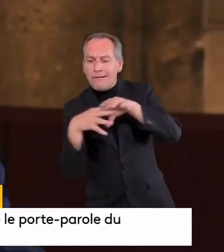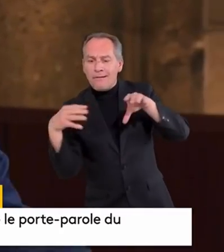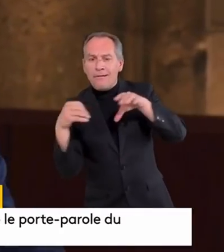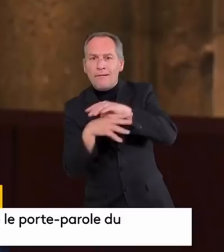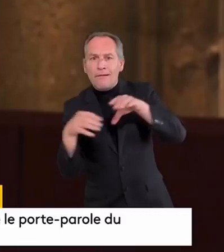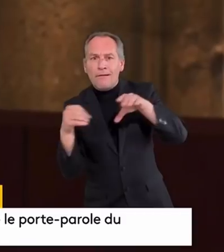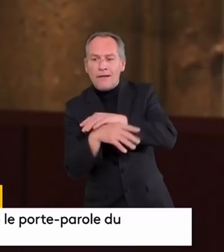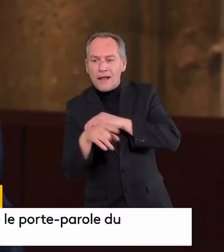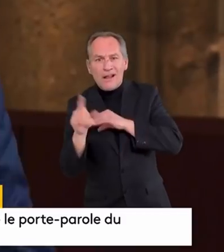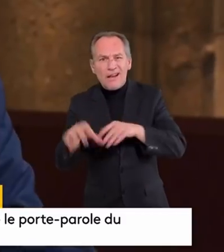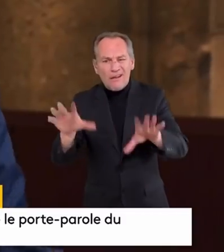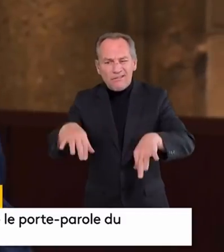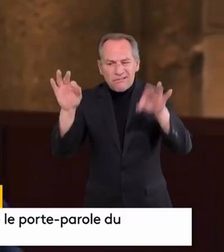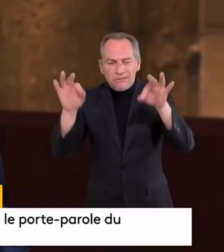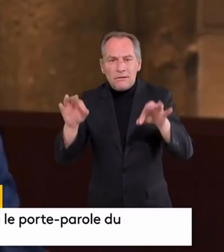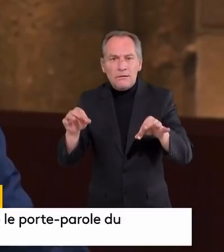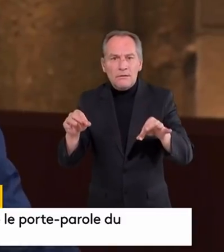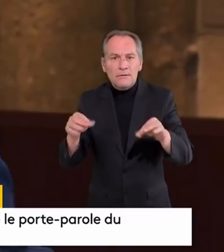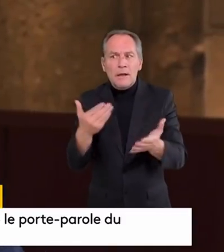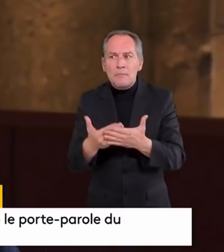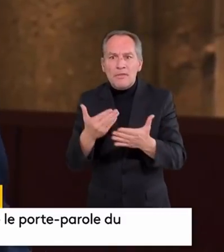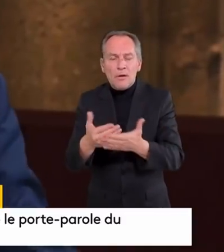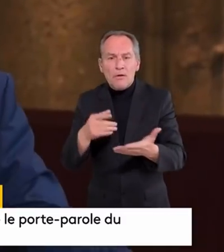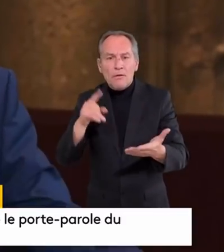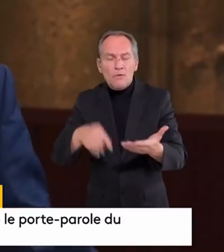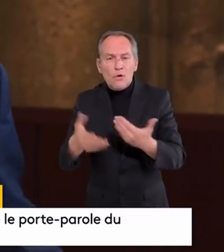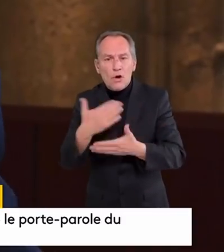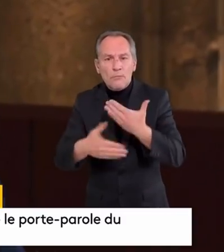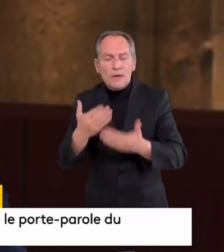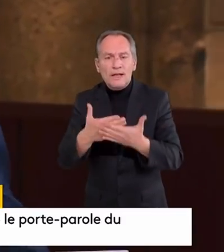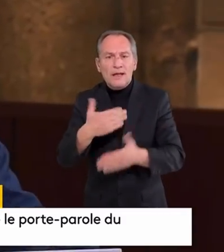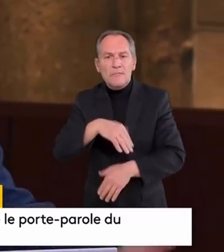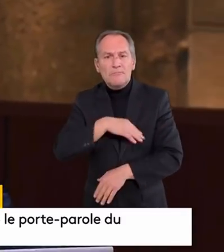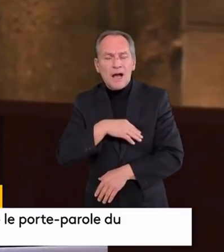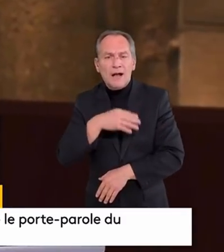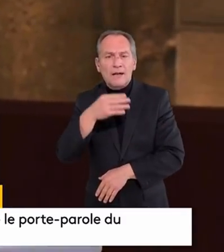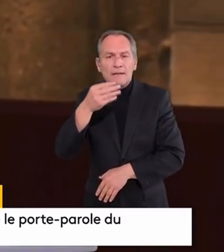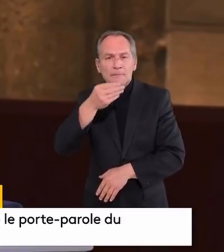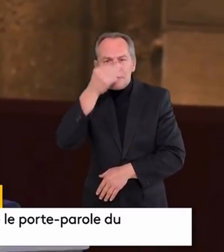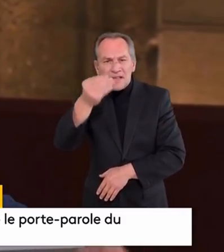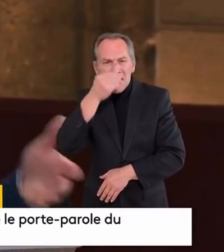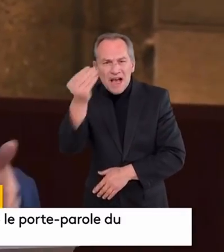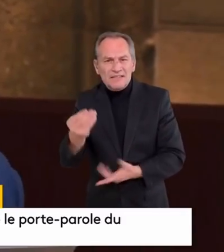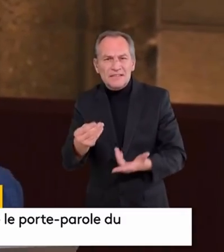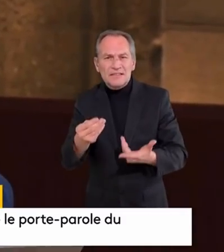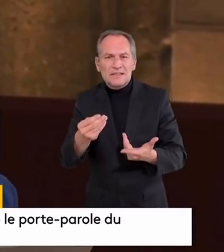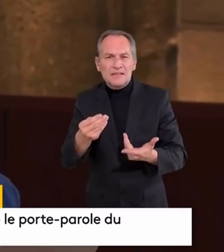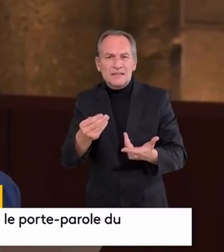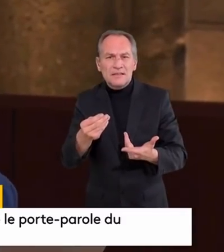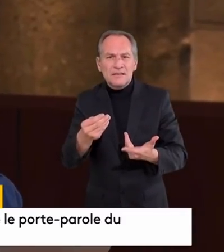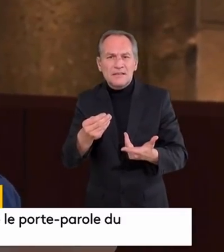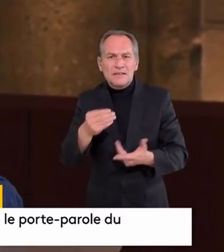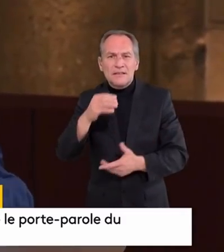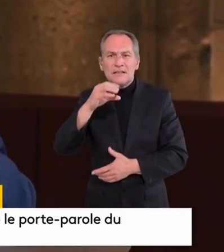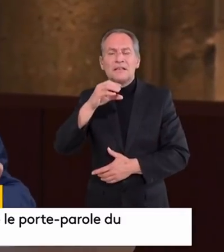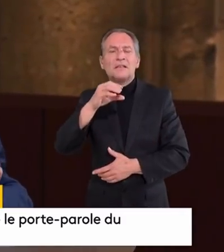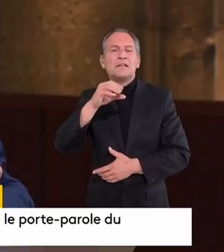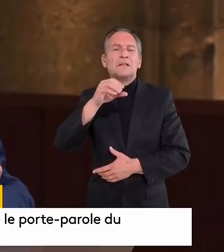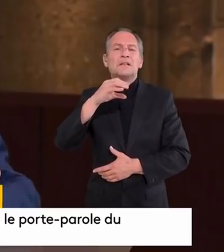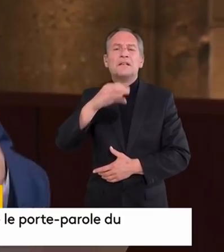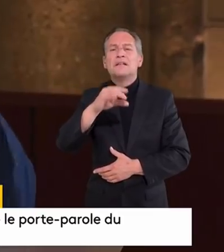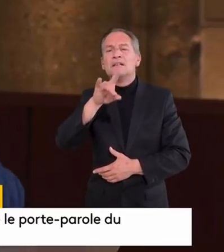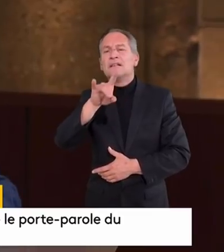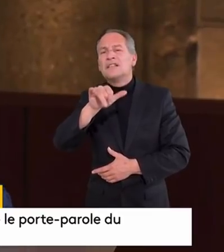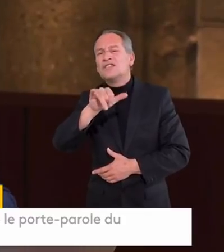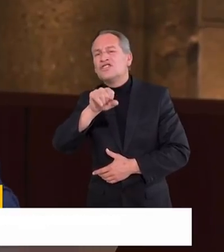naturel liquéfié, le gaz de schiste qui arrive en ce moment par tanker, c'est interdit le gaz de schiste en France